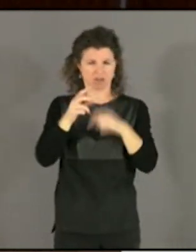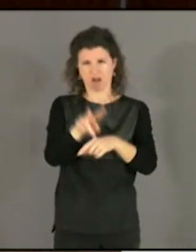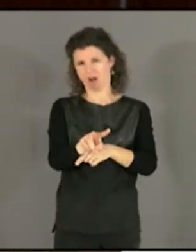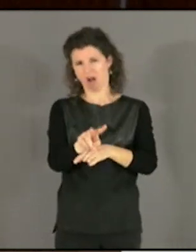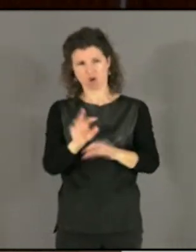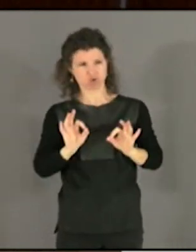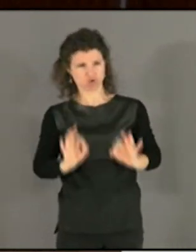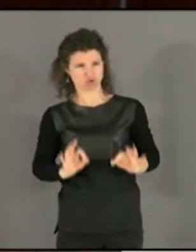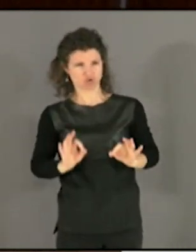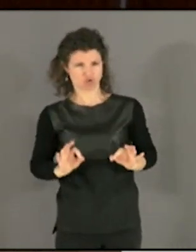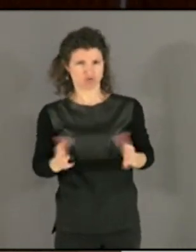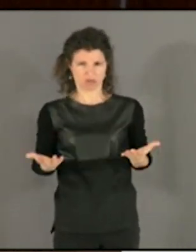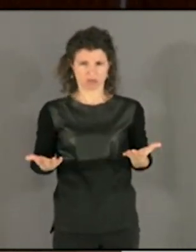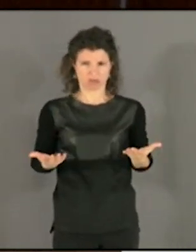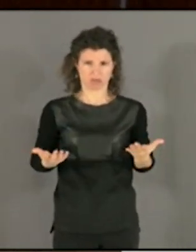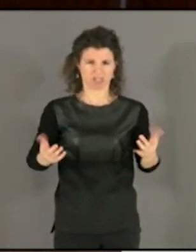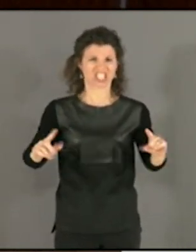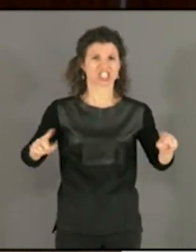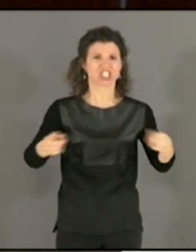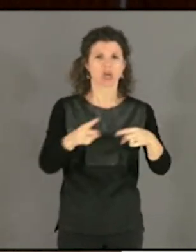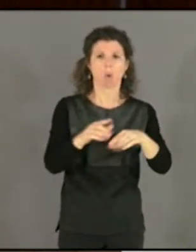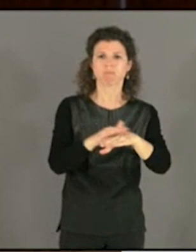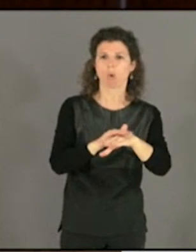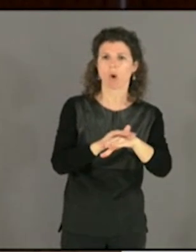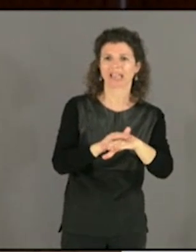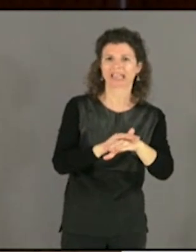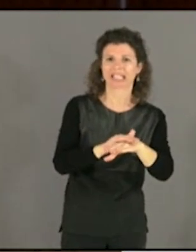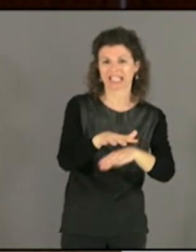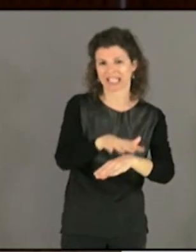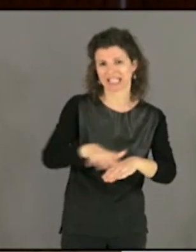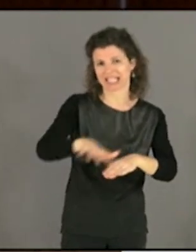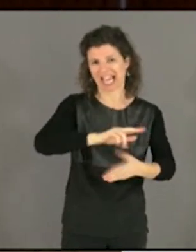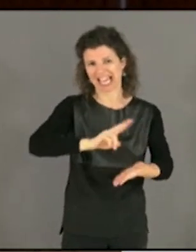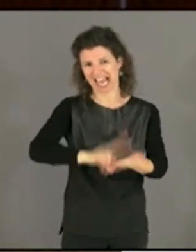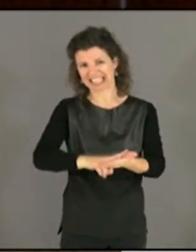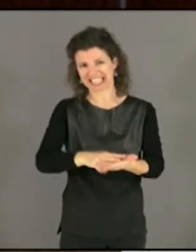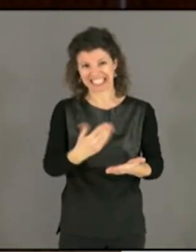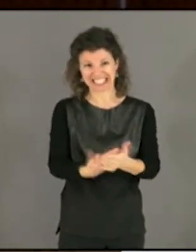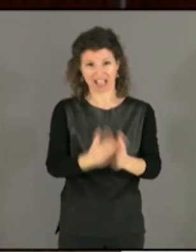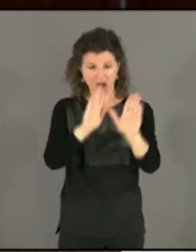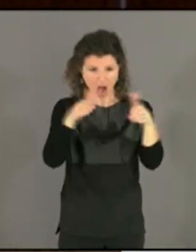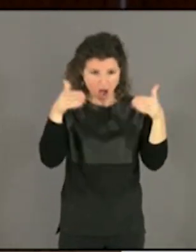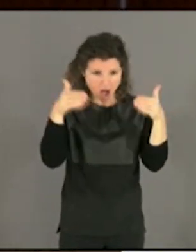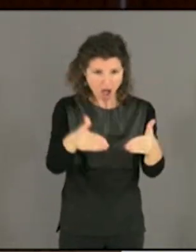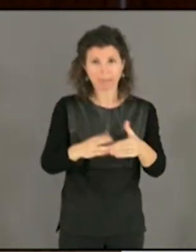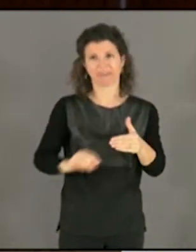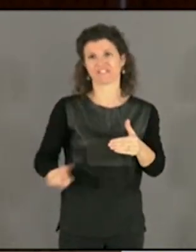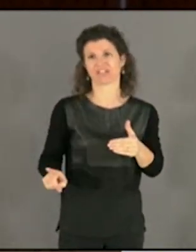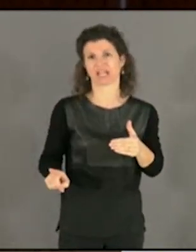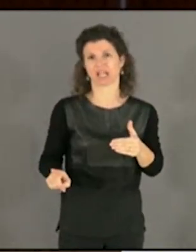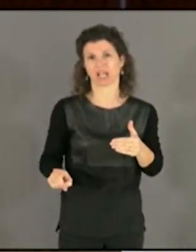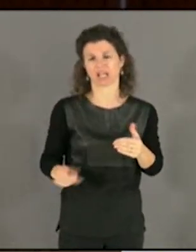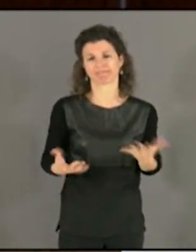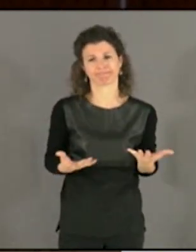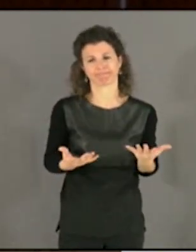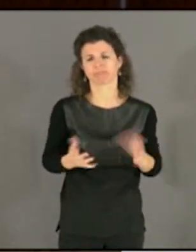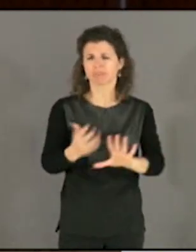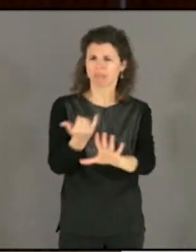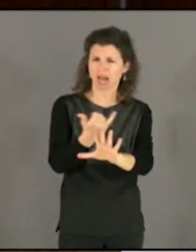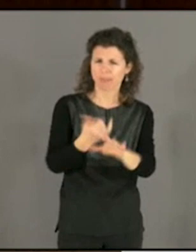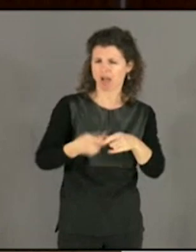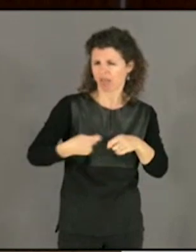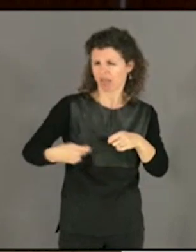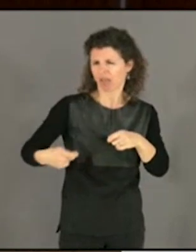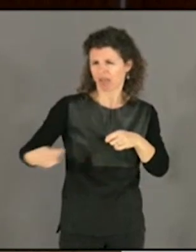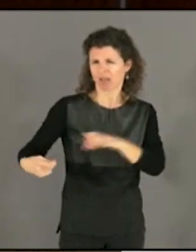ce territoire. Mais on ne va pas ici développer le sujet. Ce que je souhaite, c'est que l'on tire